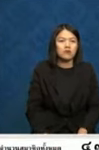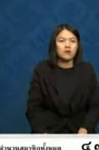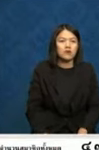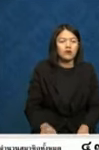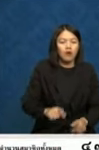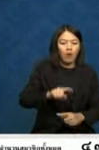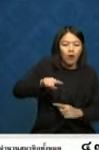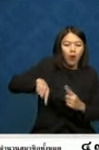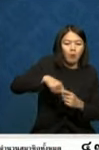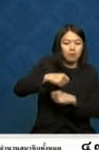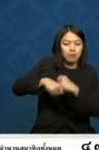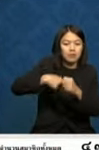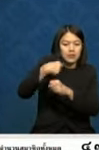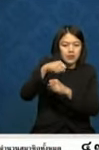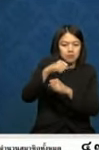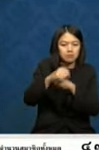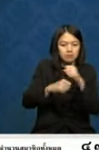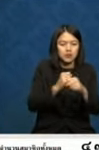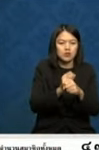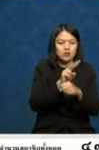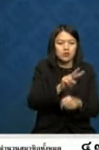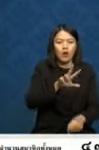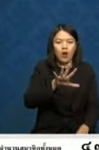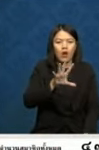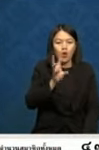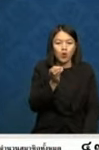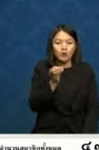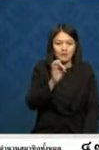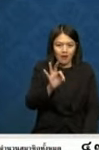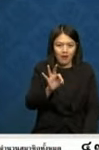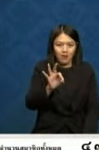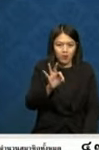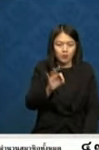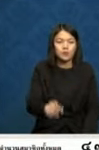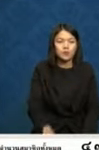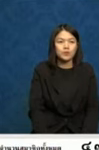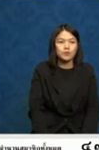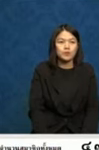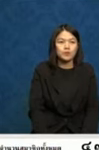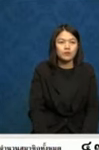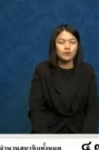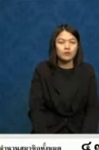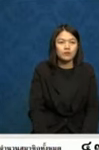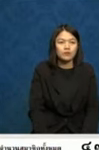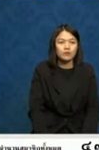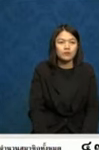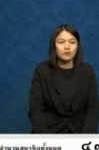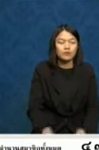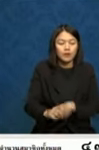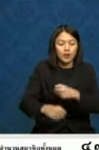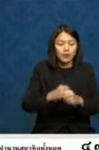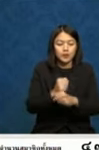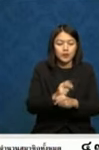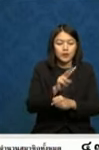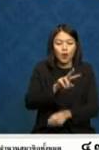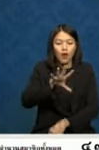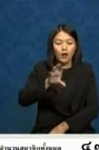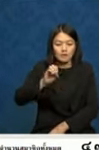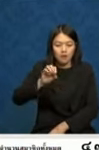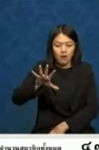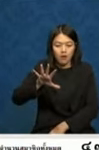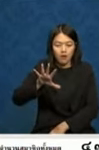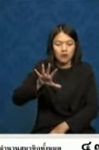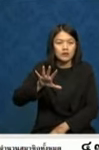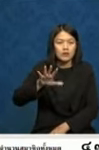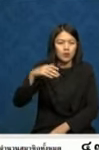รอบ10ปีเนี่ยในปี2569ครับประกอบกับตั้งแต่ปี2555เป็นต้นม